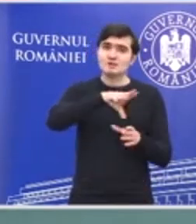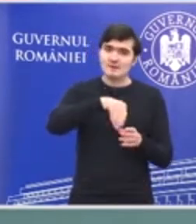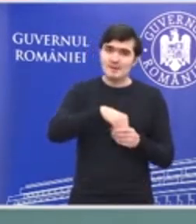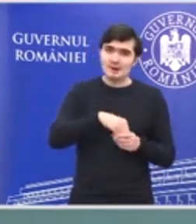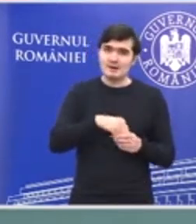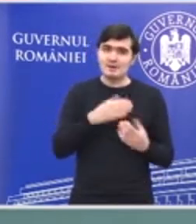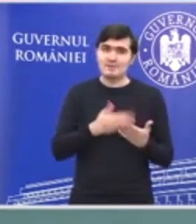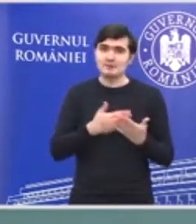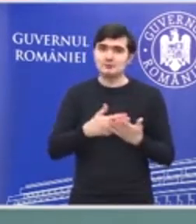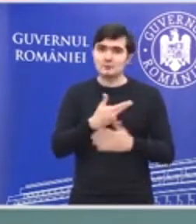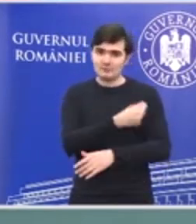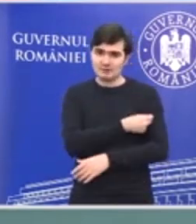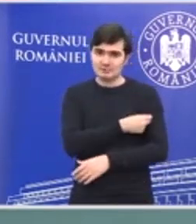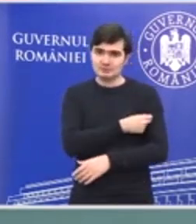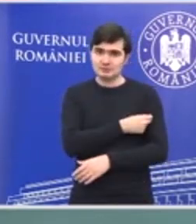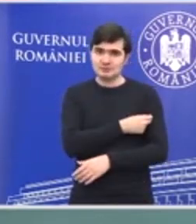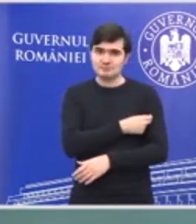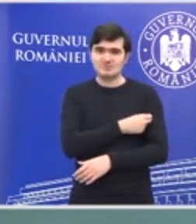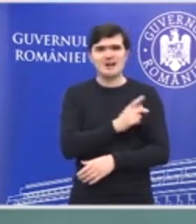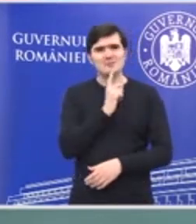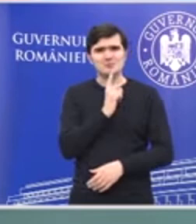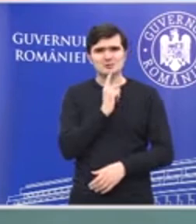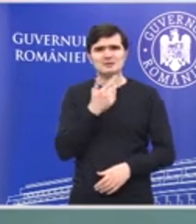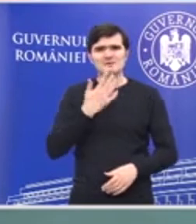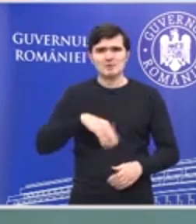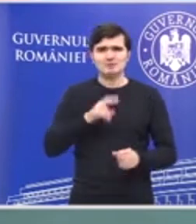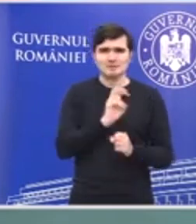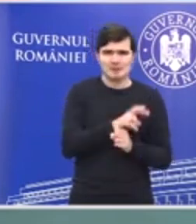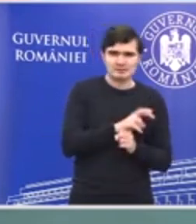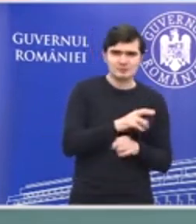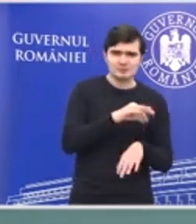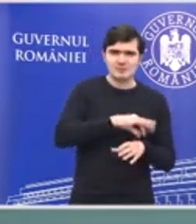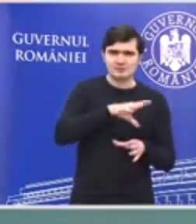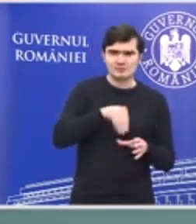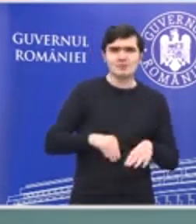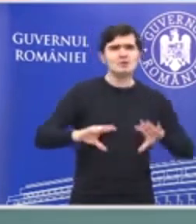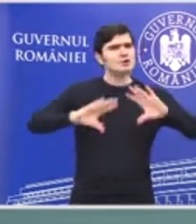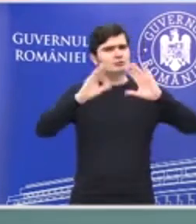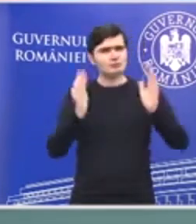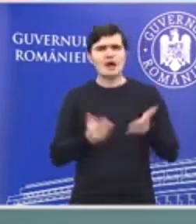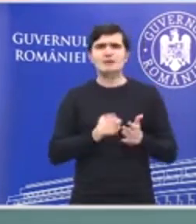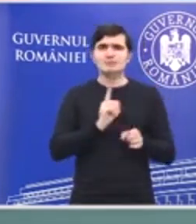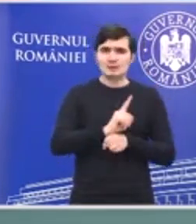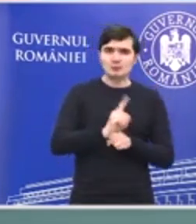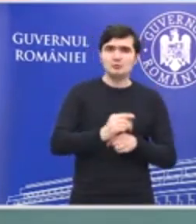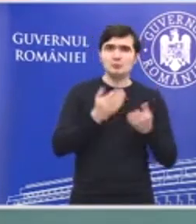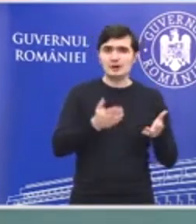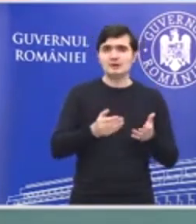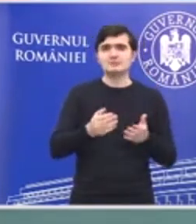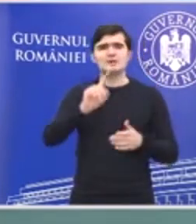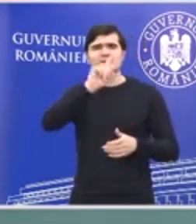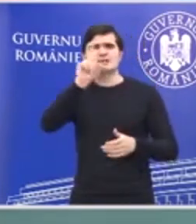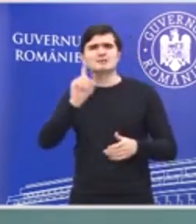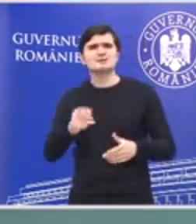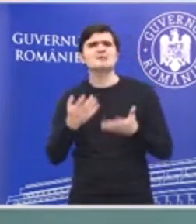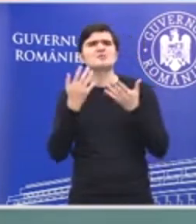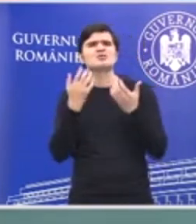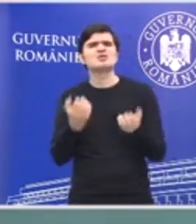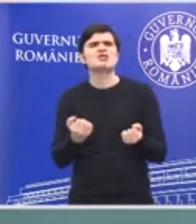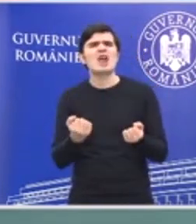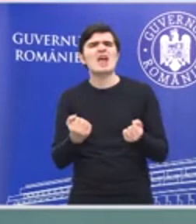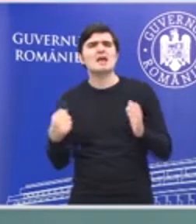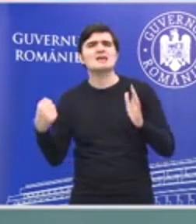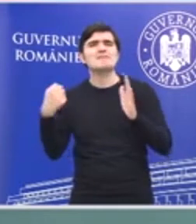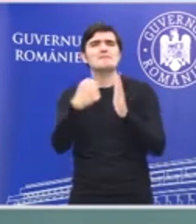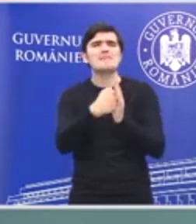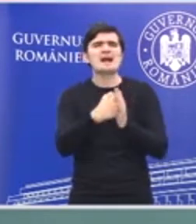de a vaccina este sub așteptări. Ei bine, toate aceste chestiuni, ce impact credeți că vor avea asupra campaniei de vaccinare și